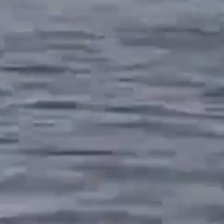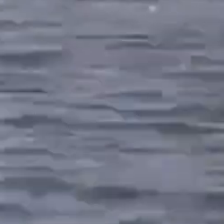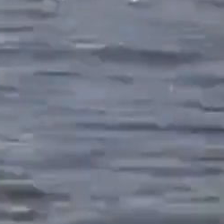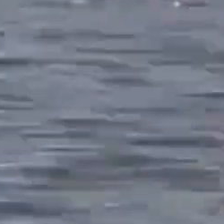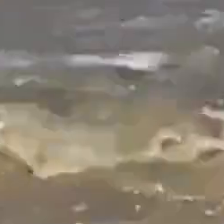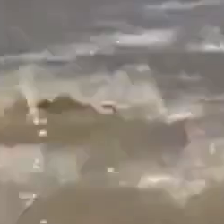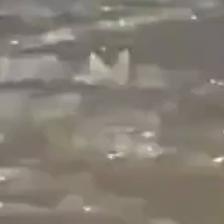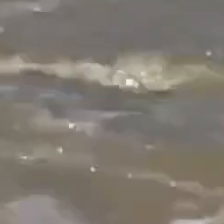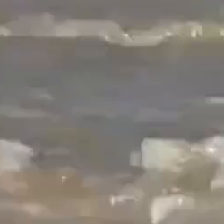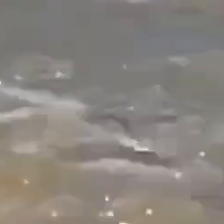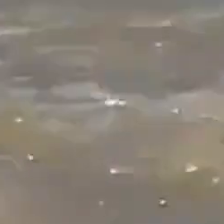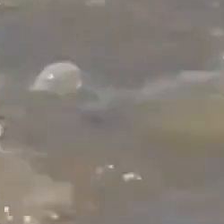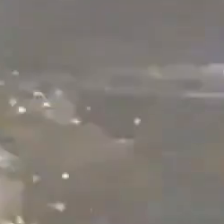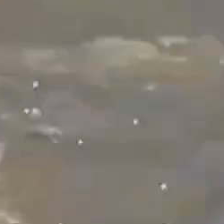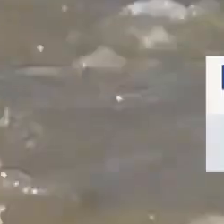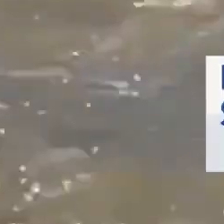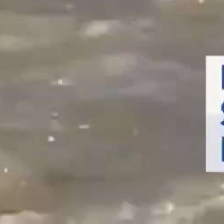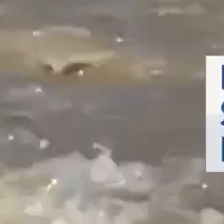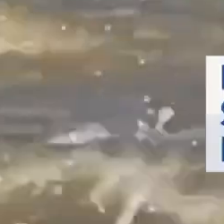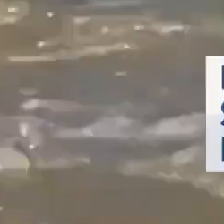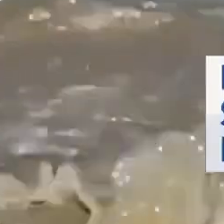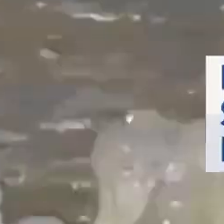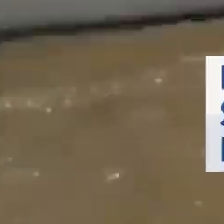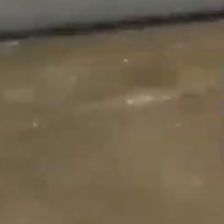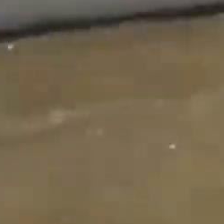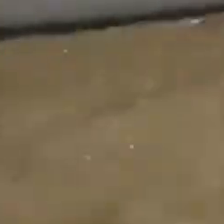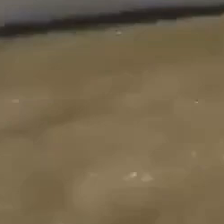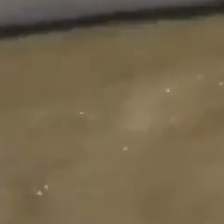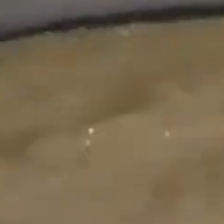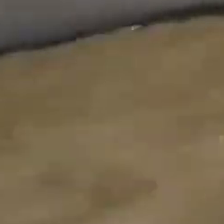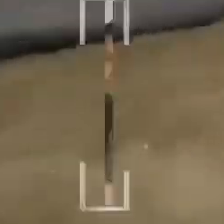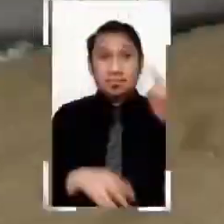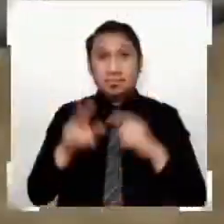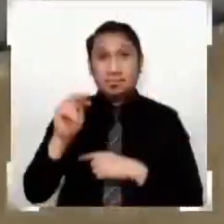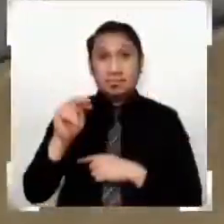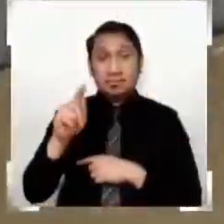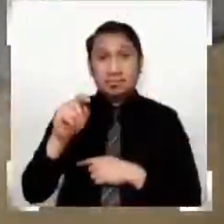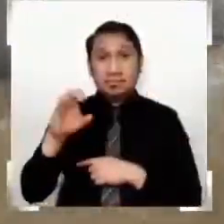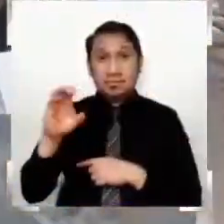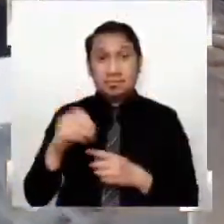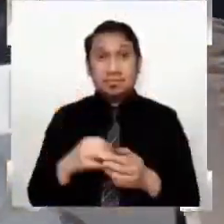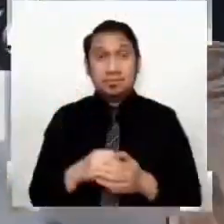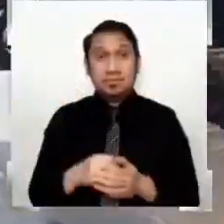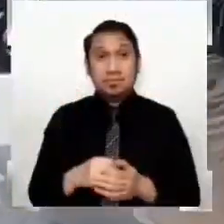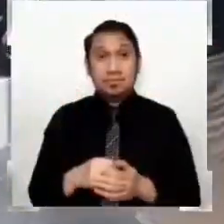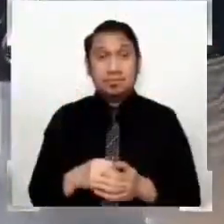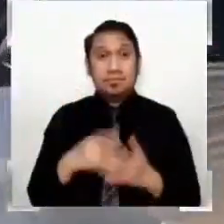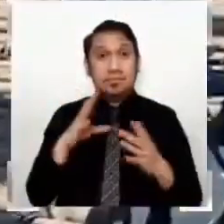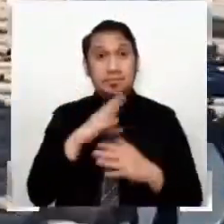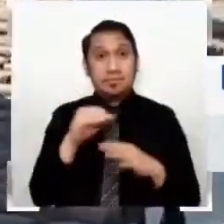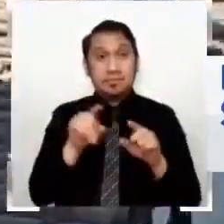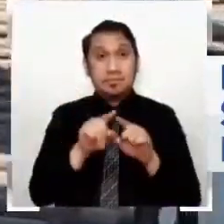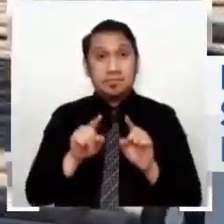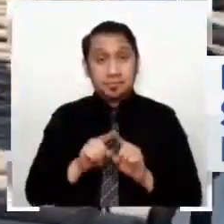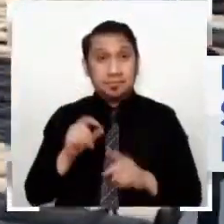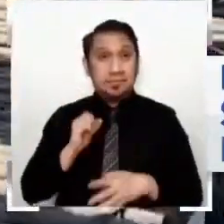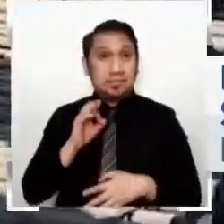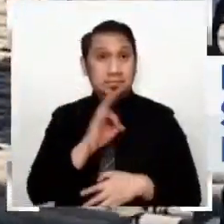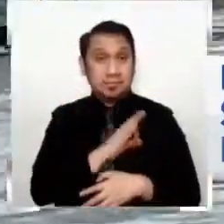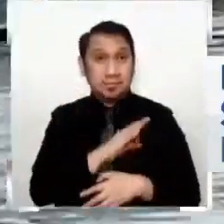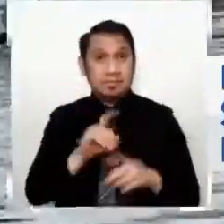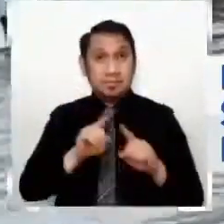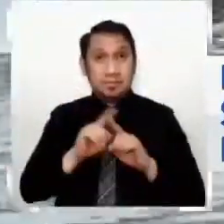Tumawid ng dagat ang mga tauhan ng National Telecommunications Commission o NTC at mga tauhan ng iba't ibang telecom company sa